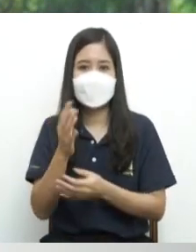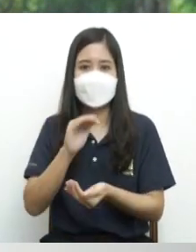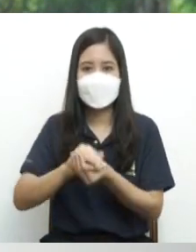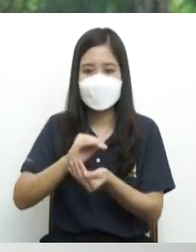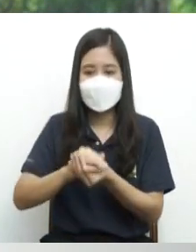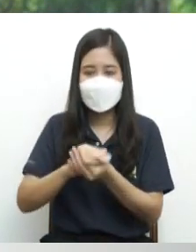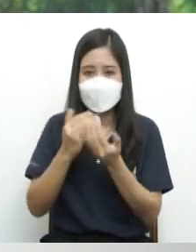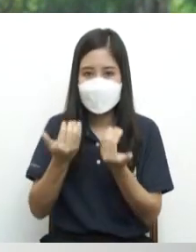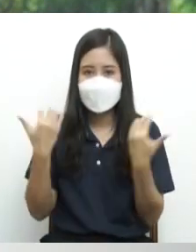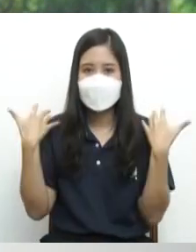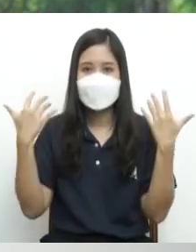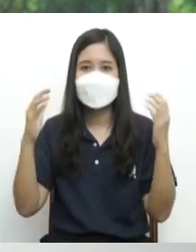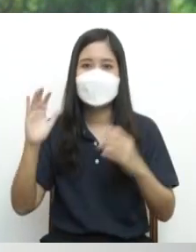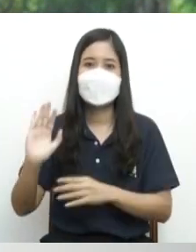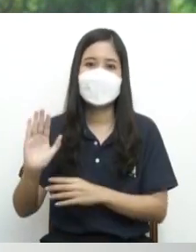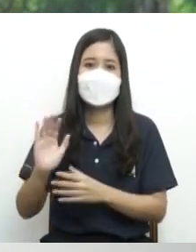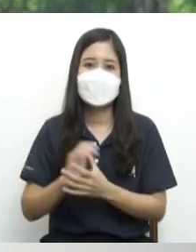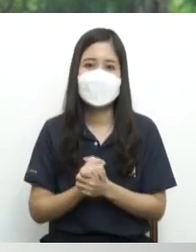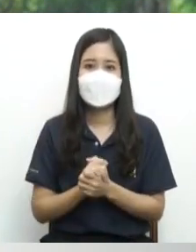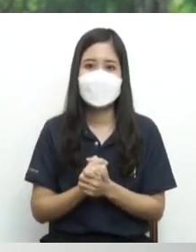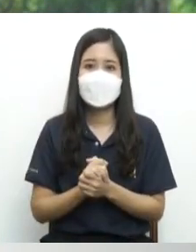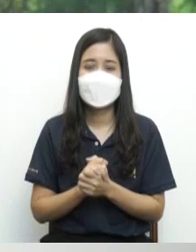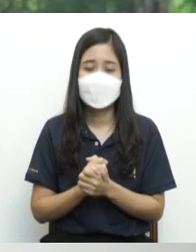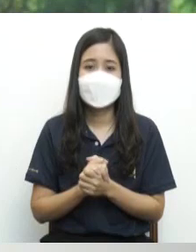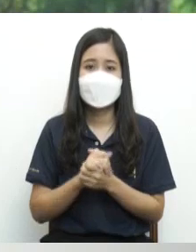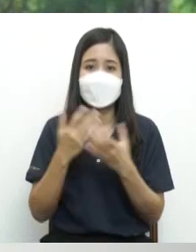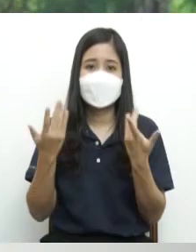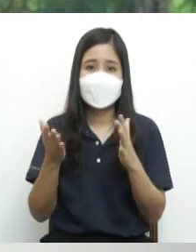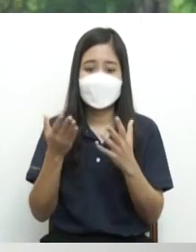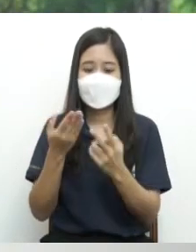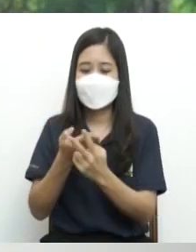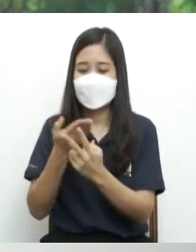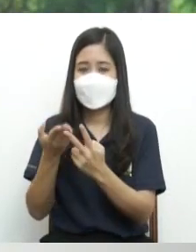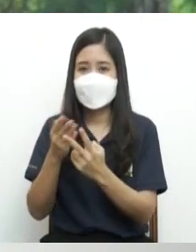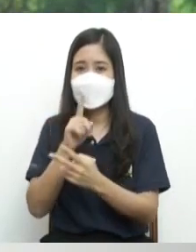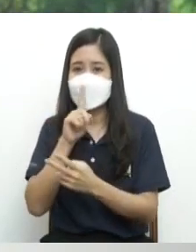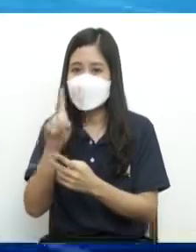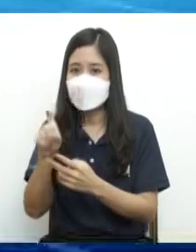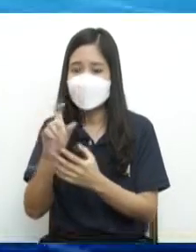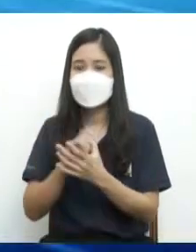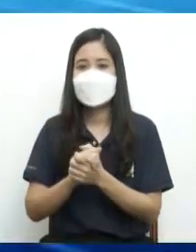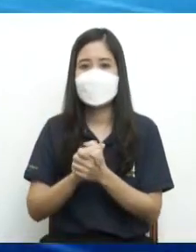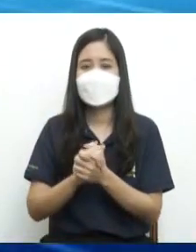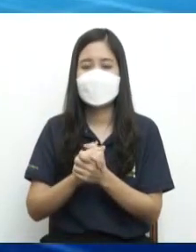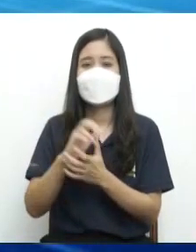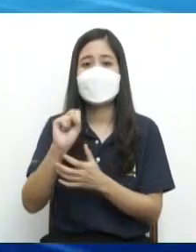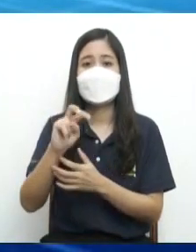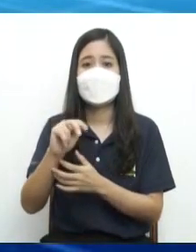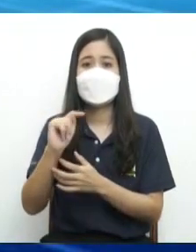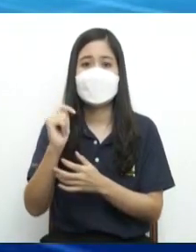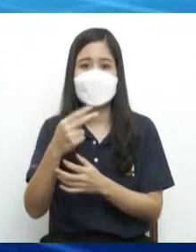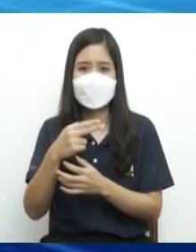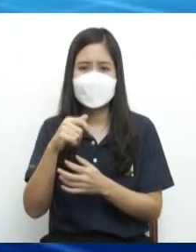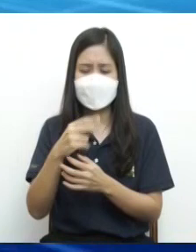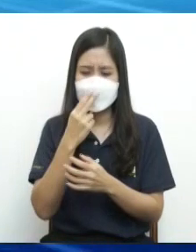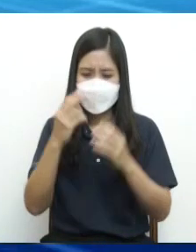วันนี้ด้วยค่ะค่ะขออนุญาตนำเรียนถามท่านกวินเกียรติเมื่อสักครู่นี้อย่างที่ท่านสนิทได้บอกไว้นะคะว่าท่านจะเป็นผู้ที่มีประส